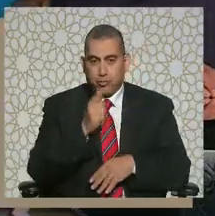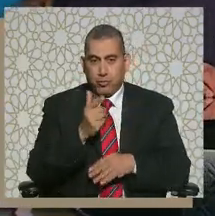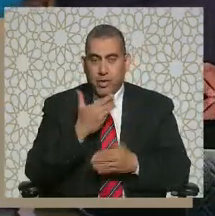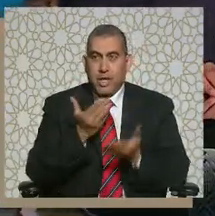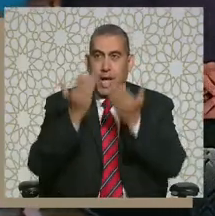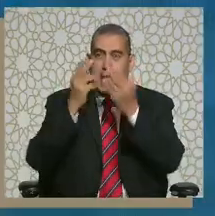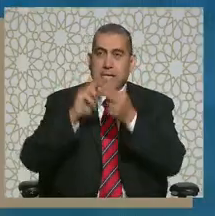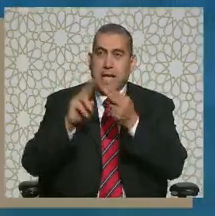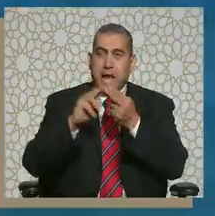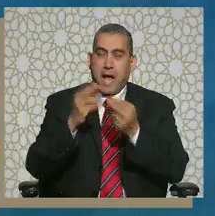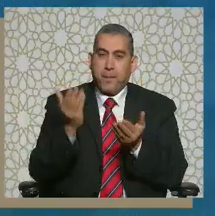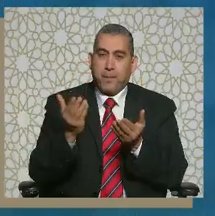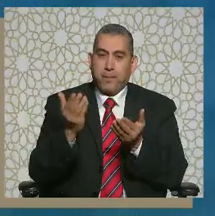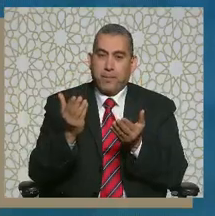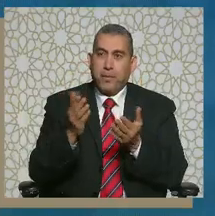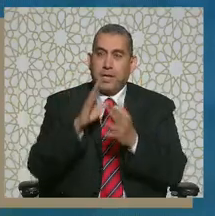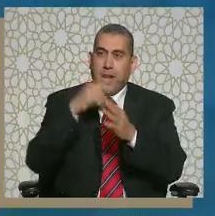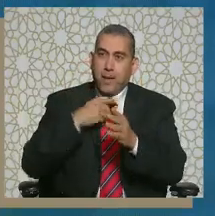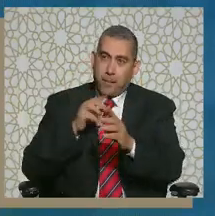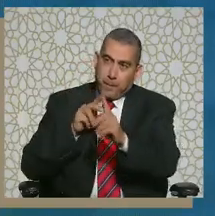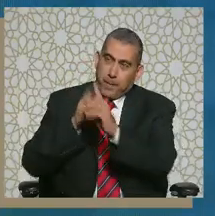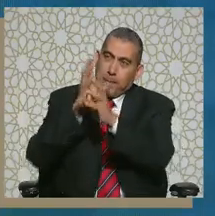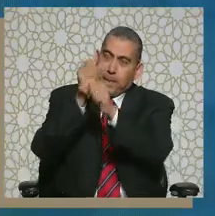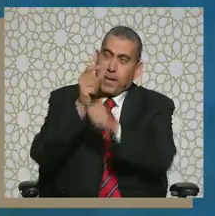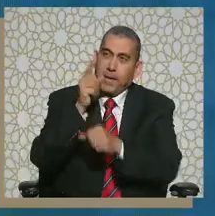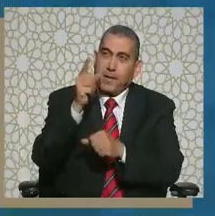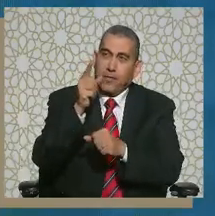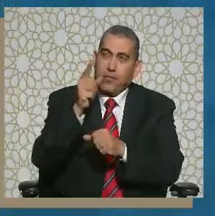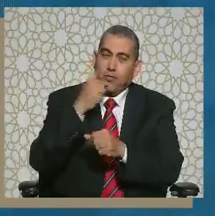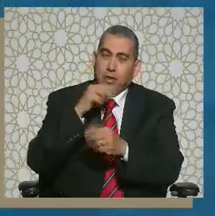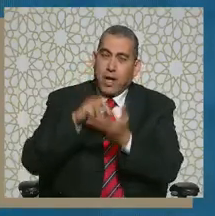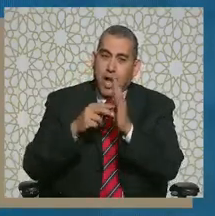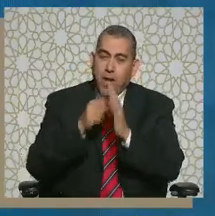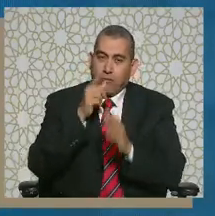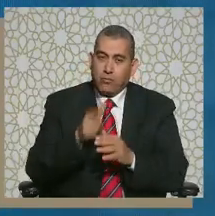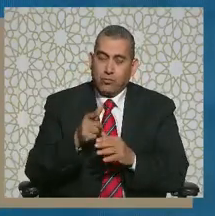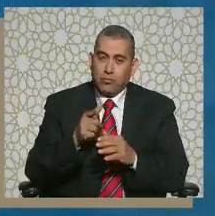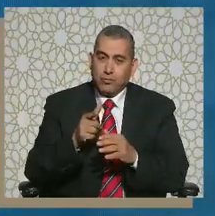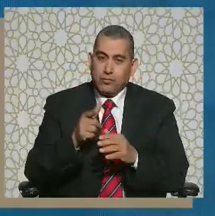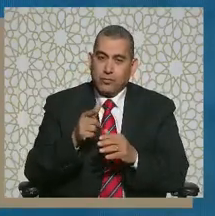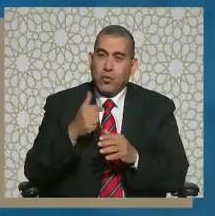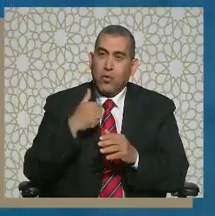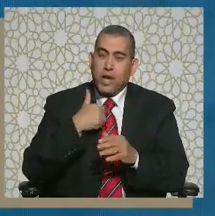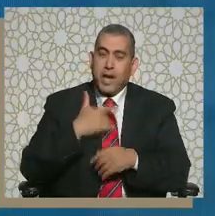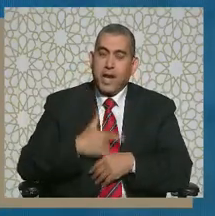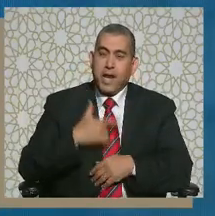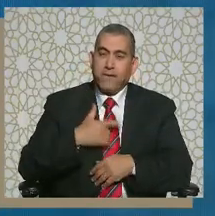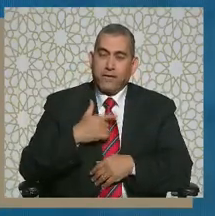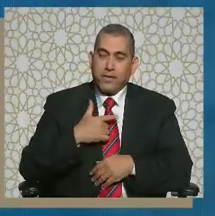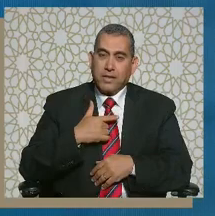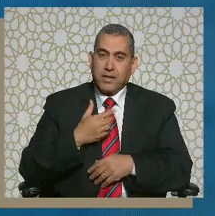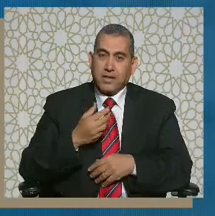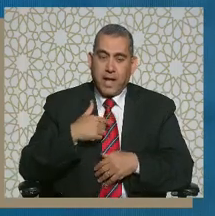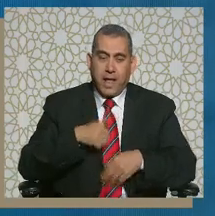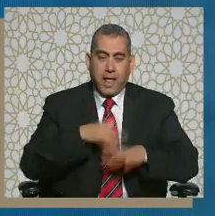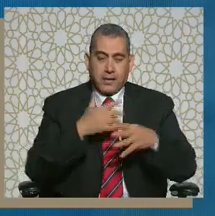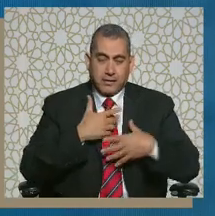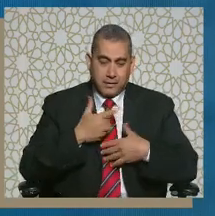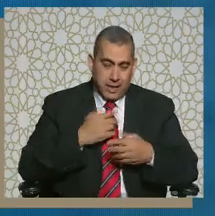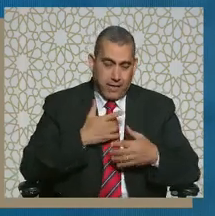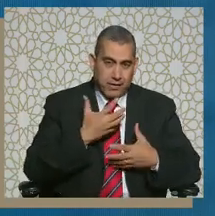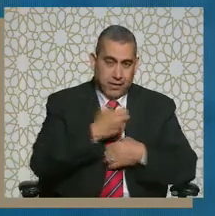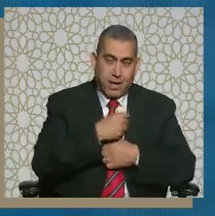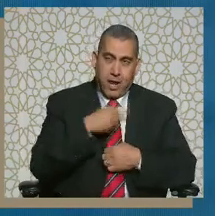سلام يا ملاذي انشن مني والى نفسي لا تكلني